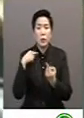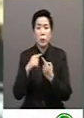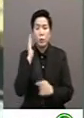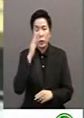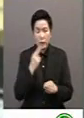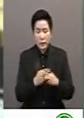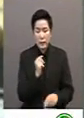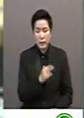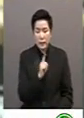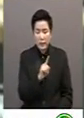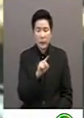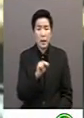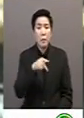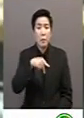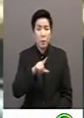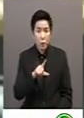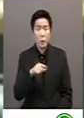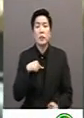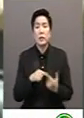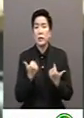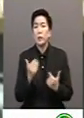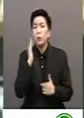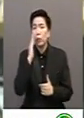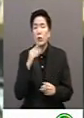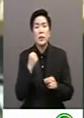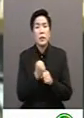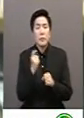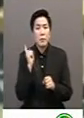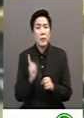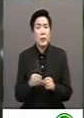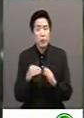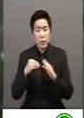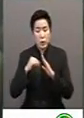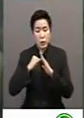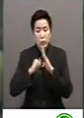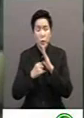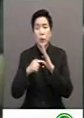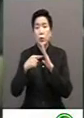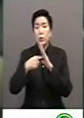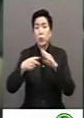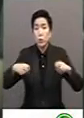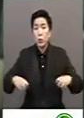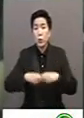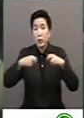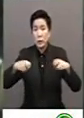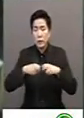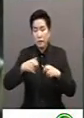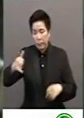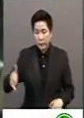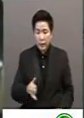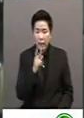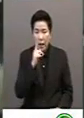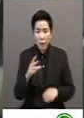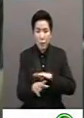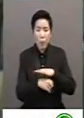ายธนพลอ่อนสุวรรณนะครับที่เป็นผู้ต้องหาพื้นเพจากจังหวัดสุรินทร์คดีลักทรัพย์ผู้อื่นมาแถลงข่าวด้ว